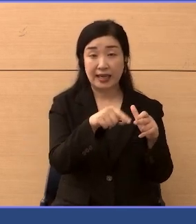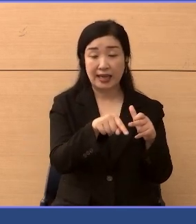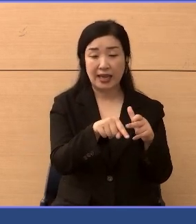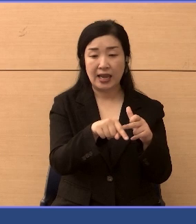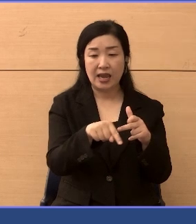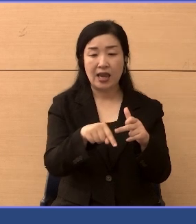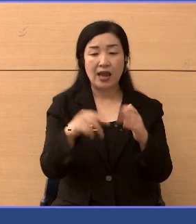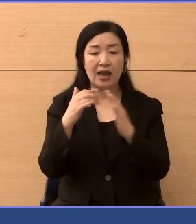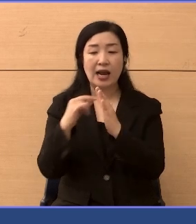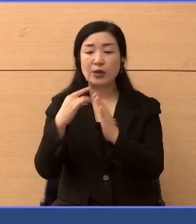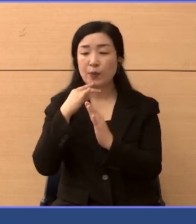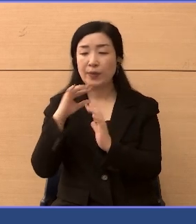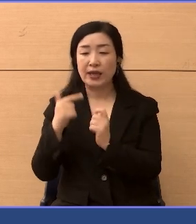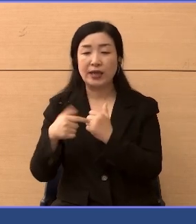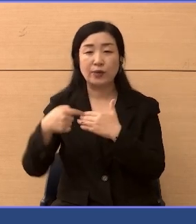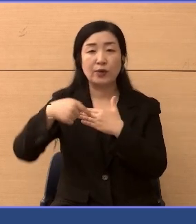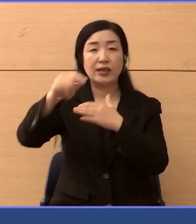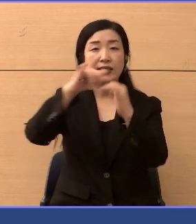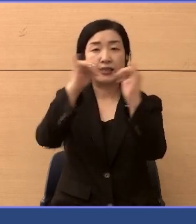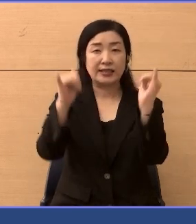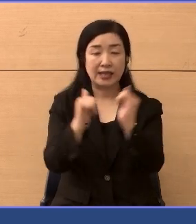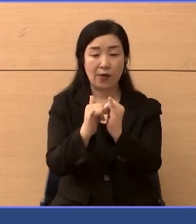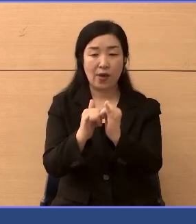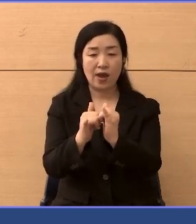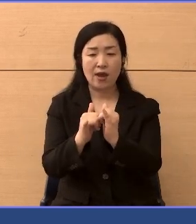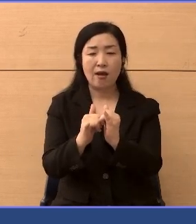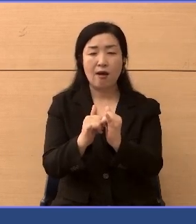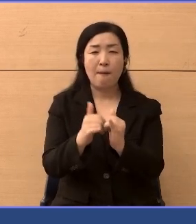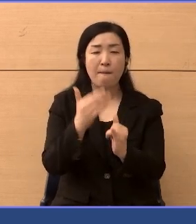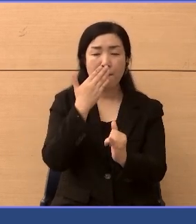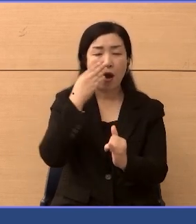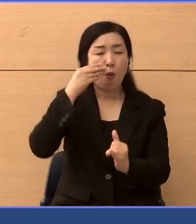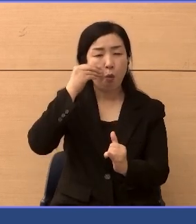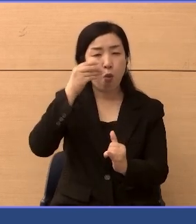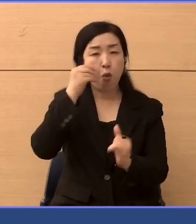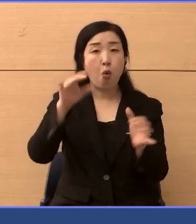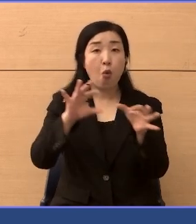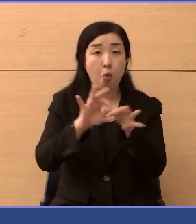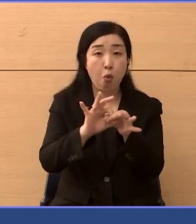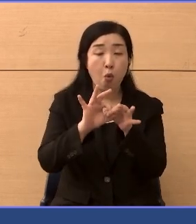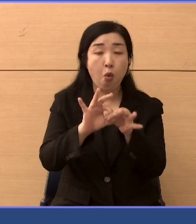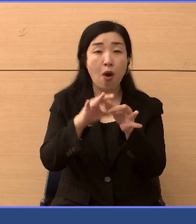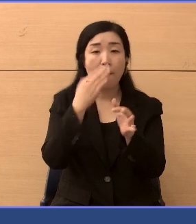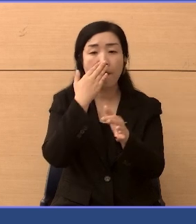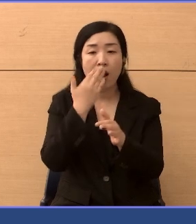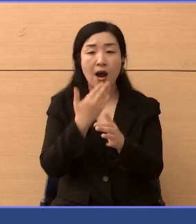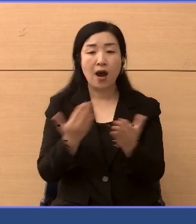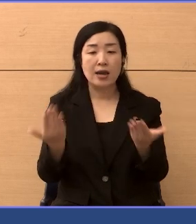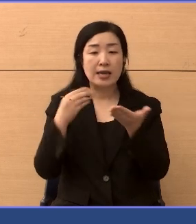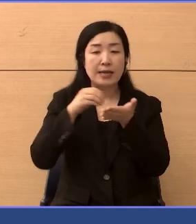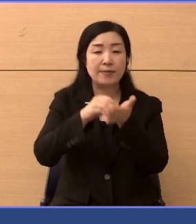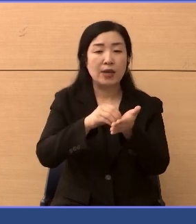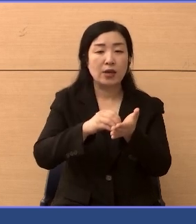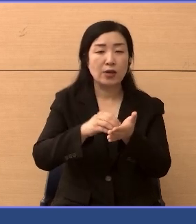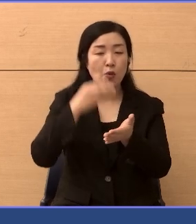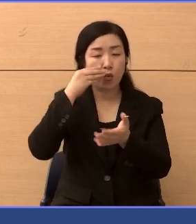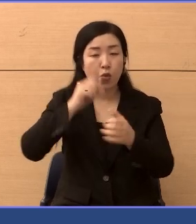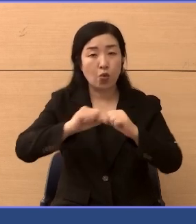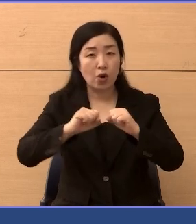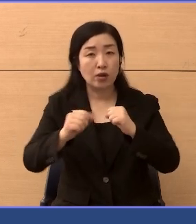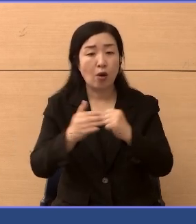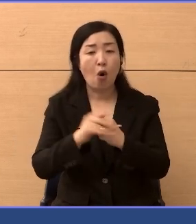So 가정 individuals with 가정 ASD, 밖에서 even 제대로 in 된 adult 관계를 life, may 구축하고 struggle to 제대로 된 identify 일을 their own 하기 strengths, 위해서는 and this can be 어떤